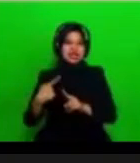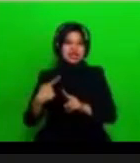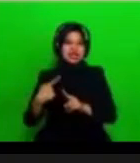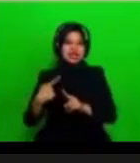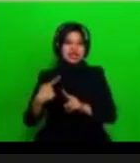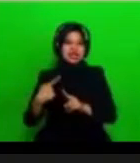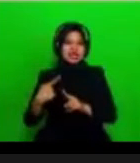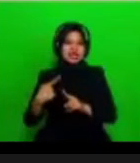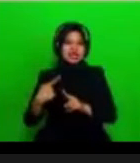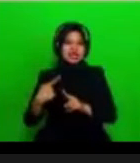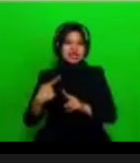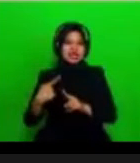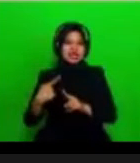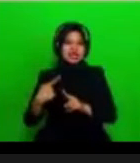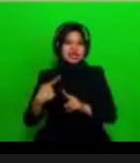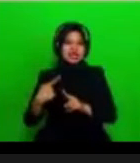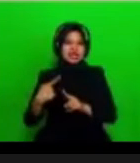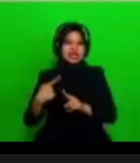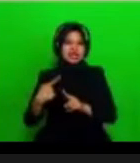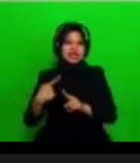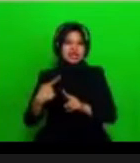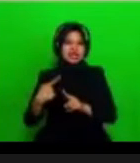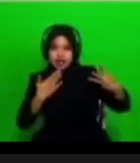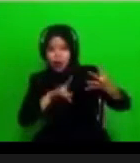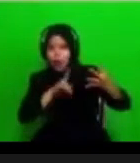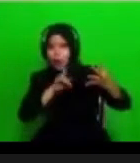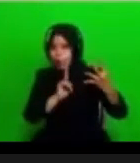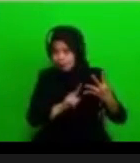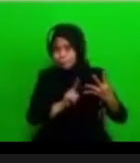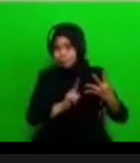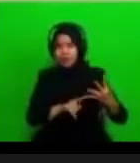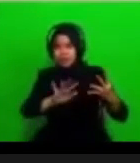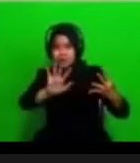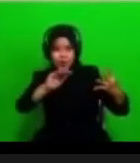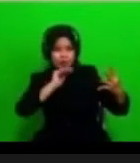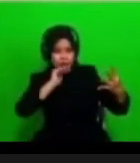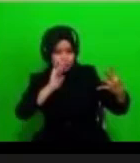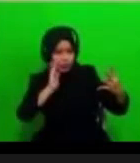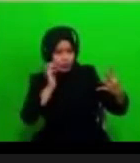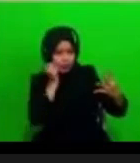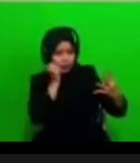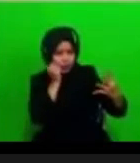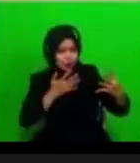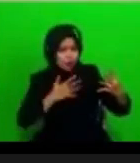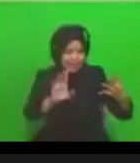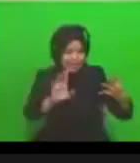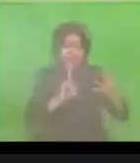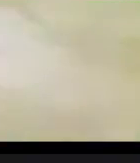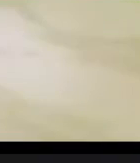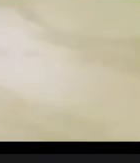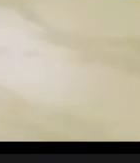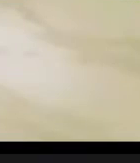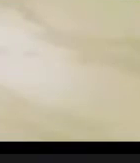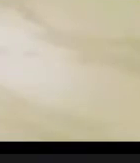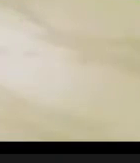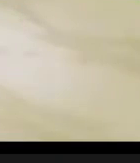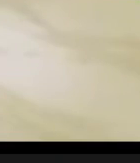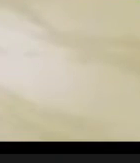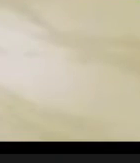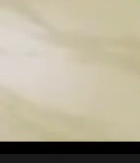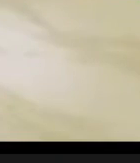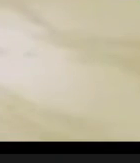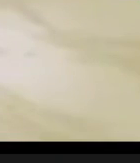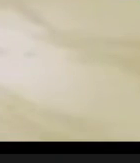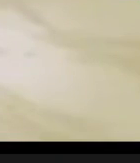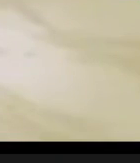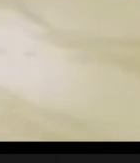0813-327-40 sekian. Sudah ada 3 berarti. Ada 3, 2 lagi. Yes. Oh, jangan khawatir ibu-ibu. Betul. Yang keempat. Karena memang ini dari